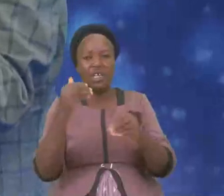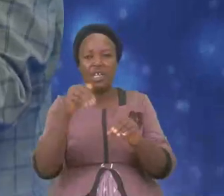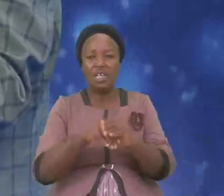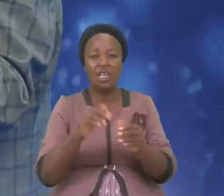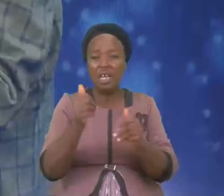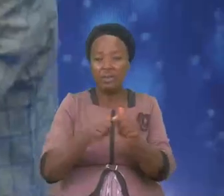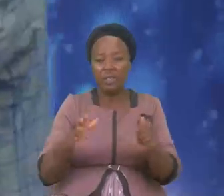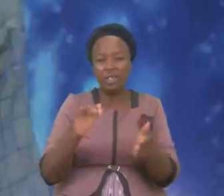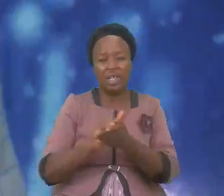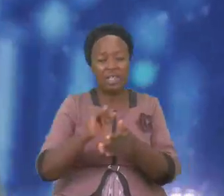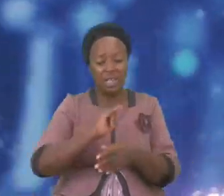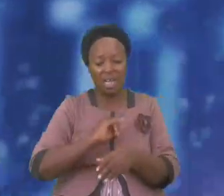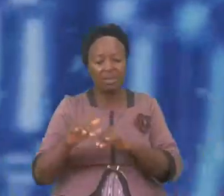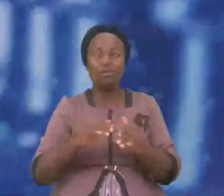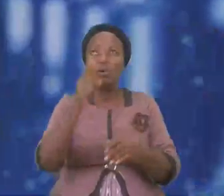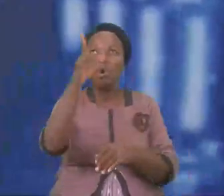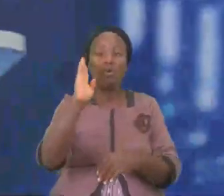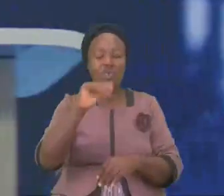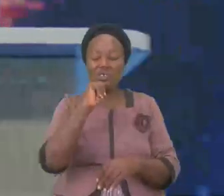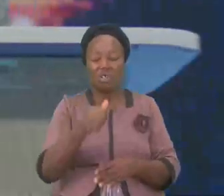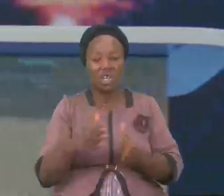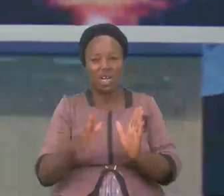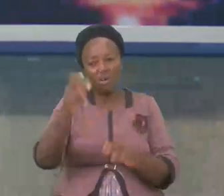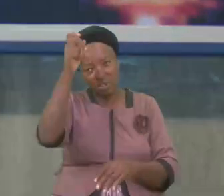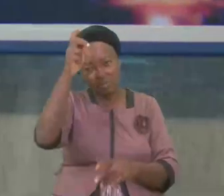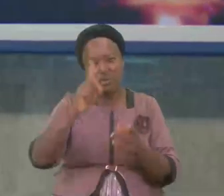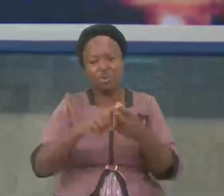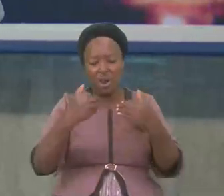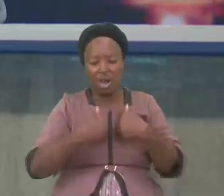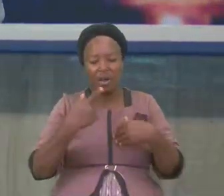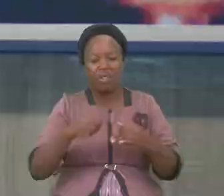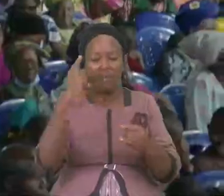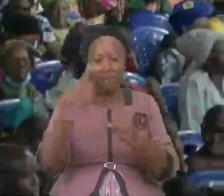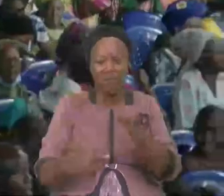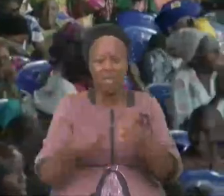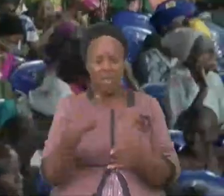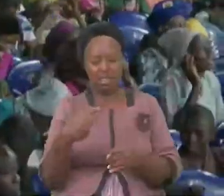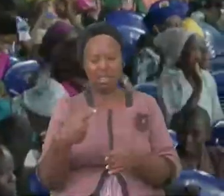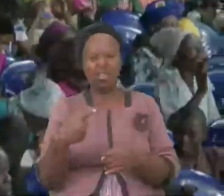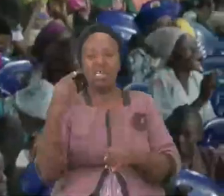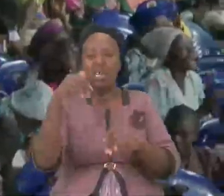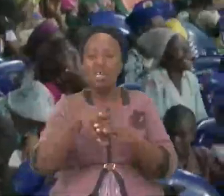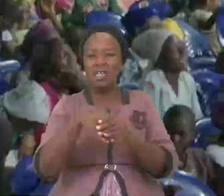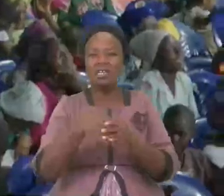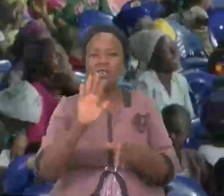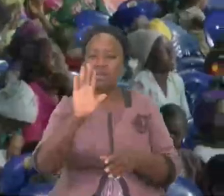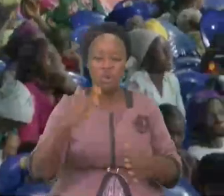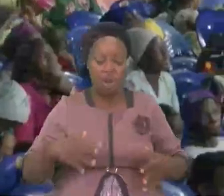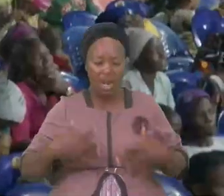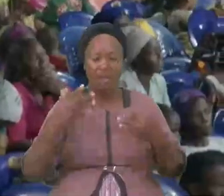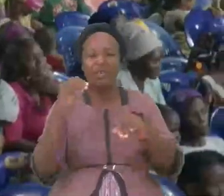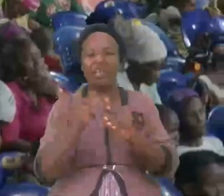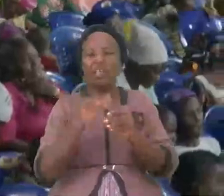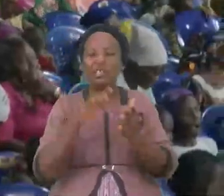fais. Dieu ne permettra pas à Satan d'avoir le dernier mot dans ta vie